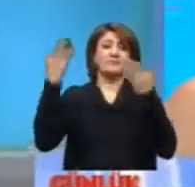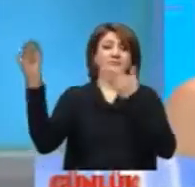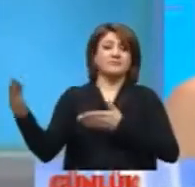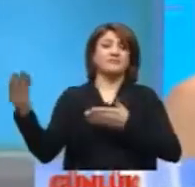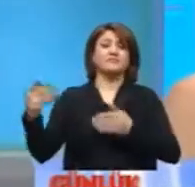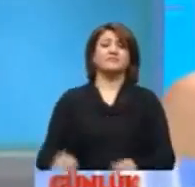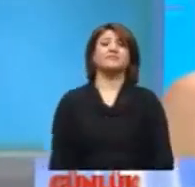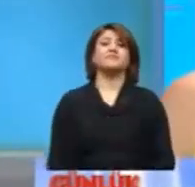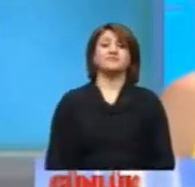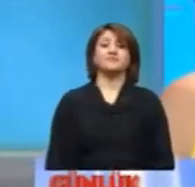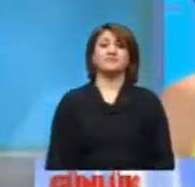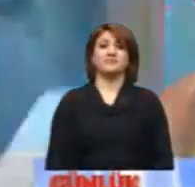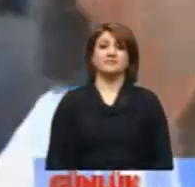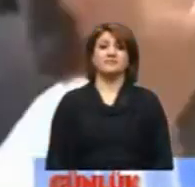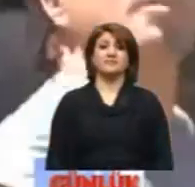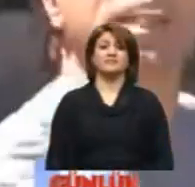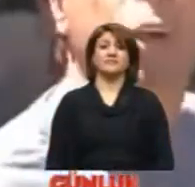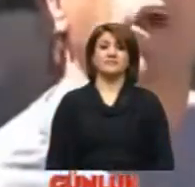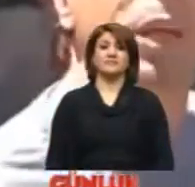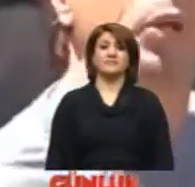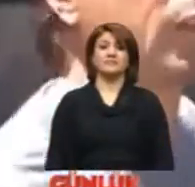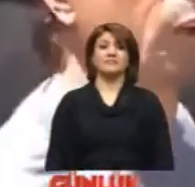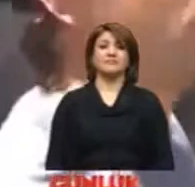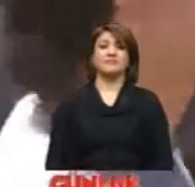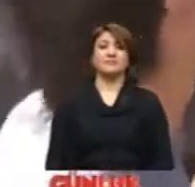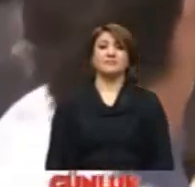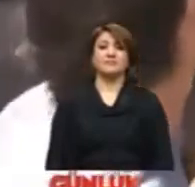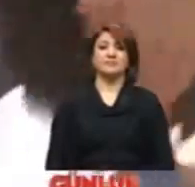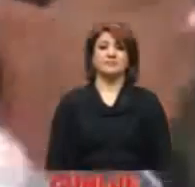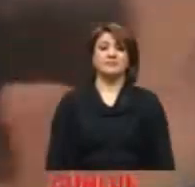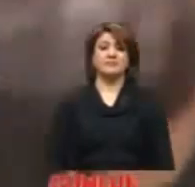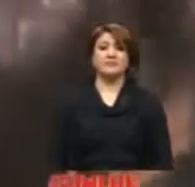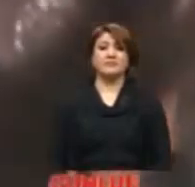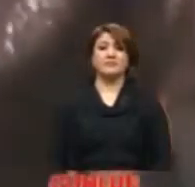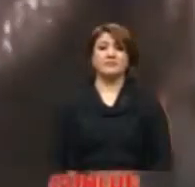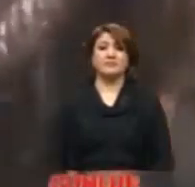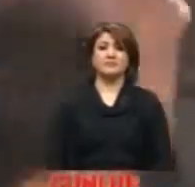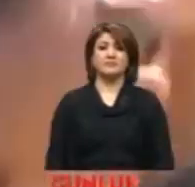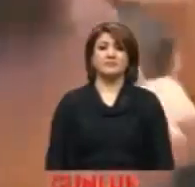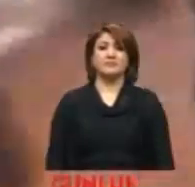Tamam. Evet biz de hazırız. Hemen alabiliriz efendim. Sabadero. ¿Qué opina usted del gobierno de Sabadero?